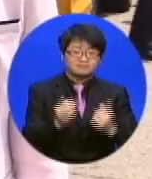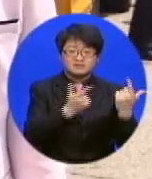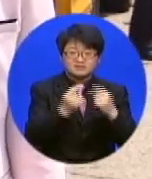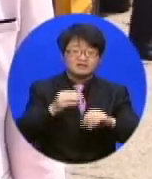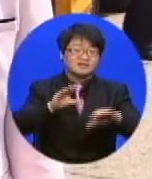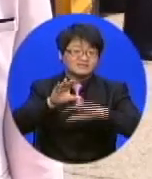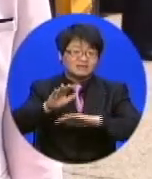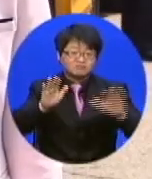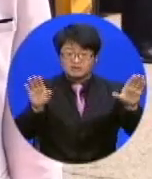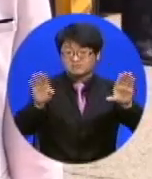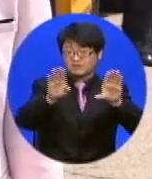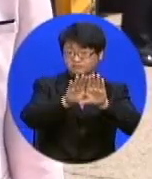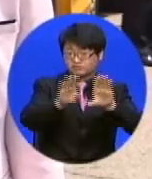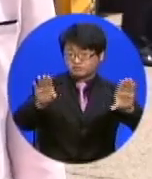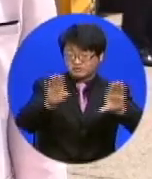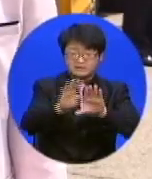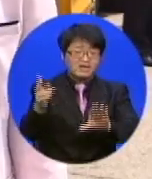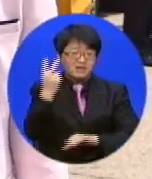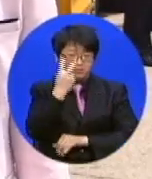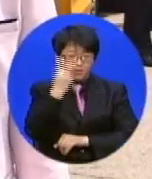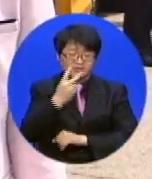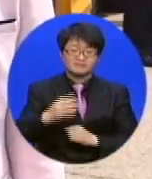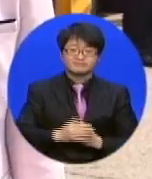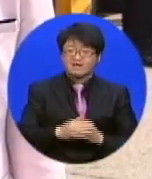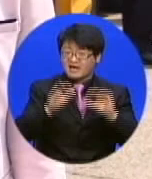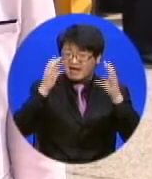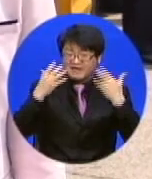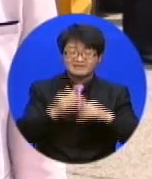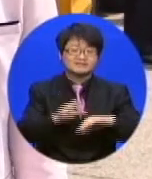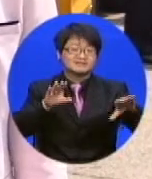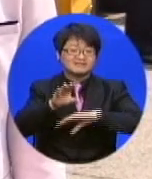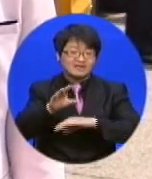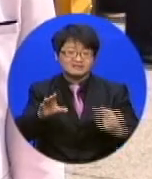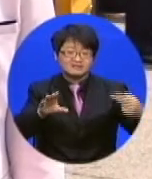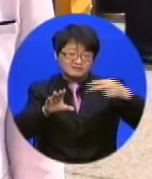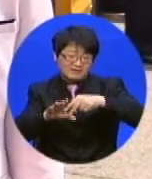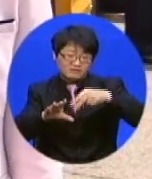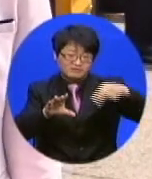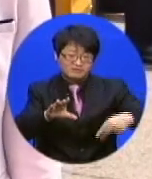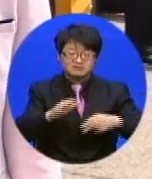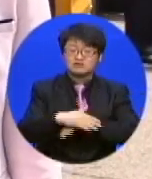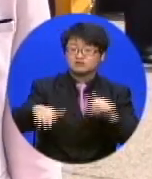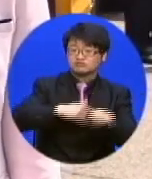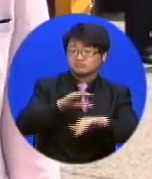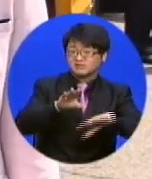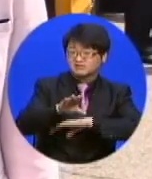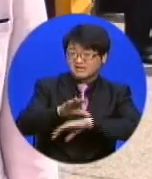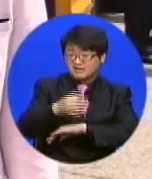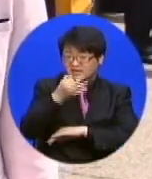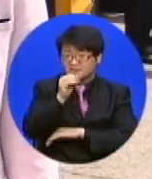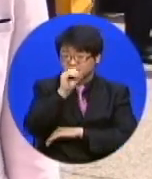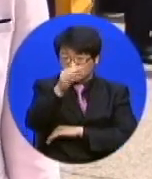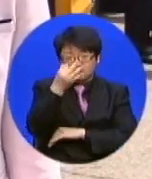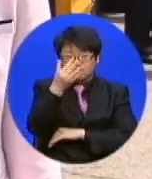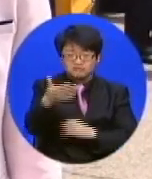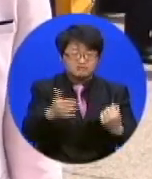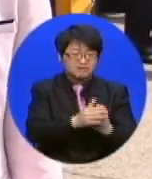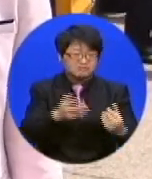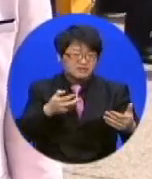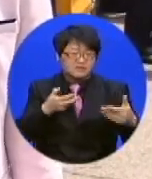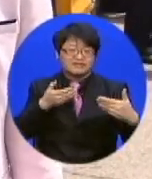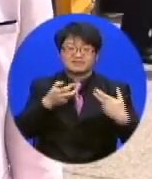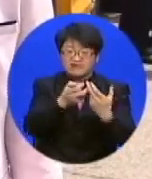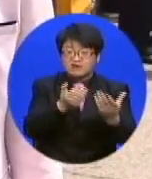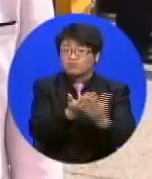이렇게 차 문 앞에 붙은 것이 승하차 보호기입니다. 아이들이 차에서 타고 내릴 때 주변 차량의 이를 알려 충돌 사고를 예방할